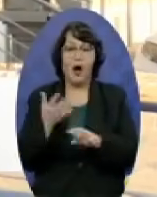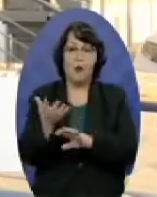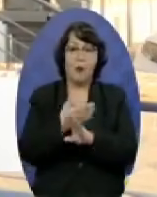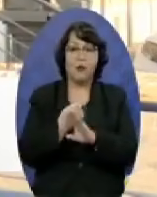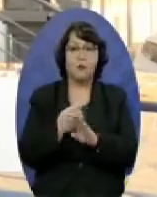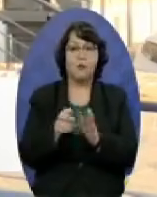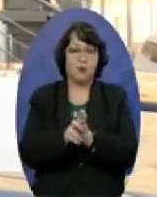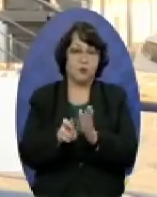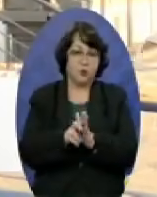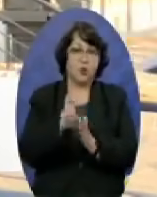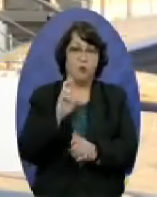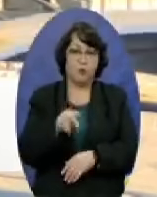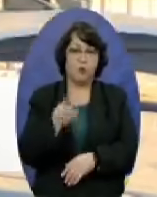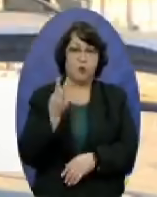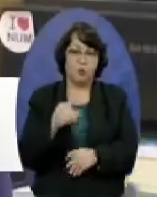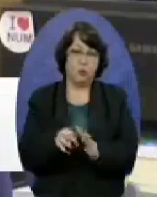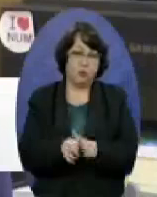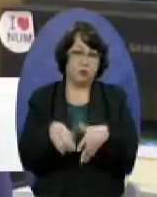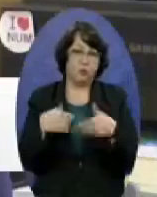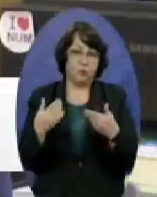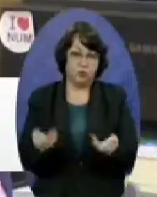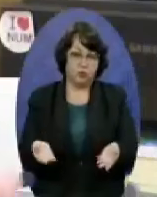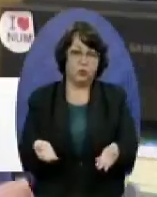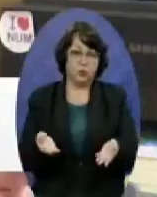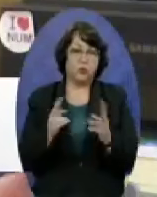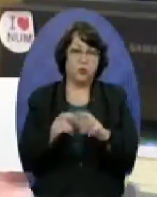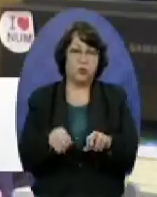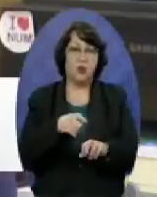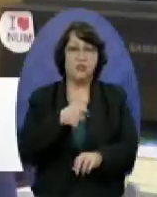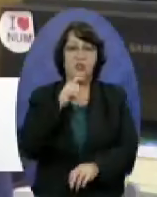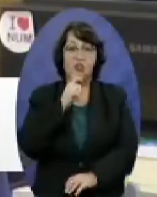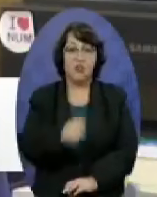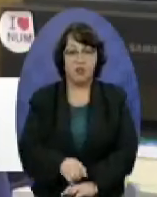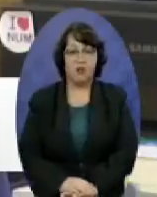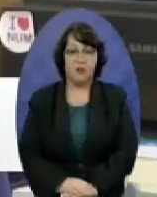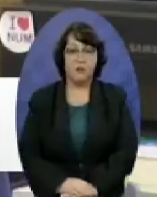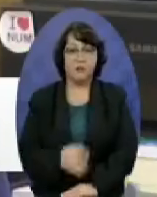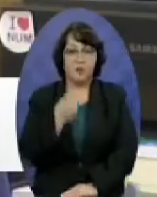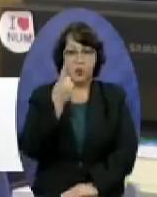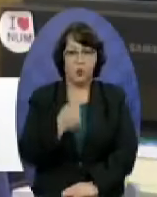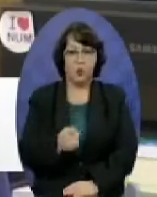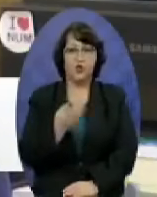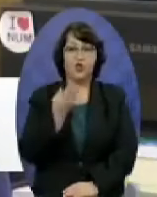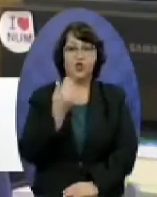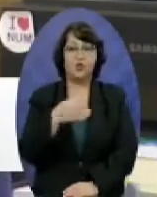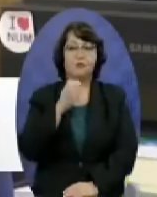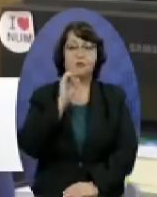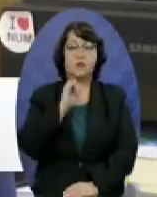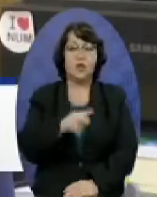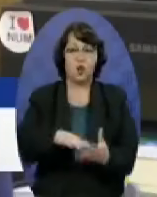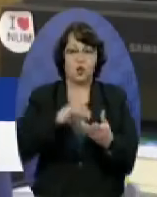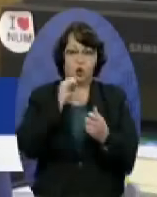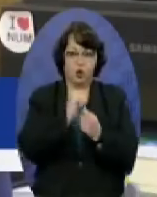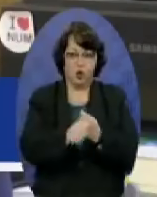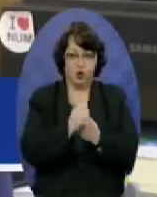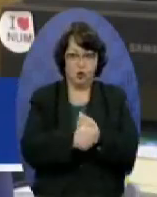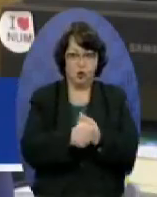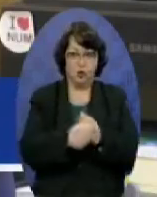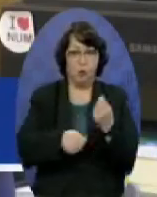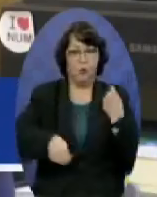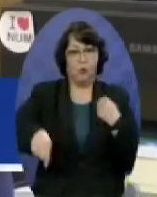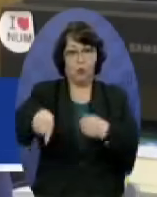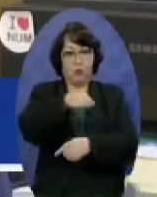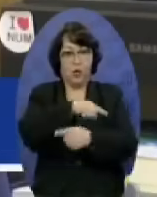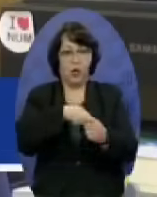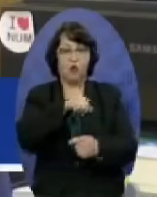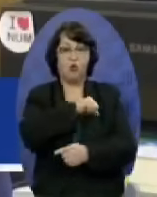бүрдүүлсэн гэдгийг судлаач хэллээ. Нэг хүний одоо төлөөд байгаа шимтгэл бол үндсэндээ л өөрийнх нь бол